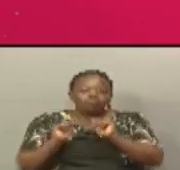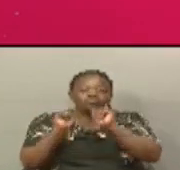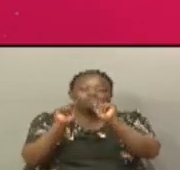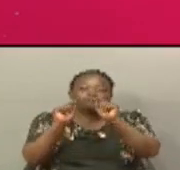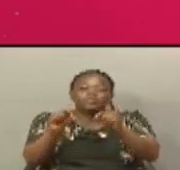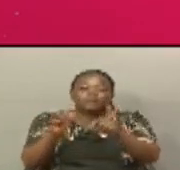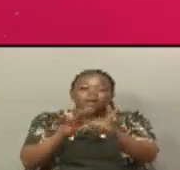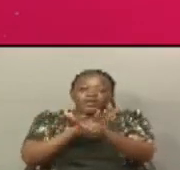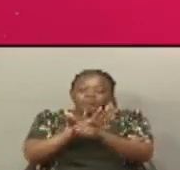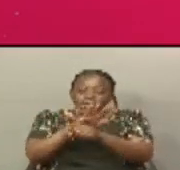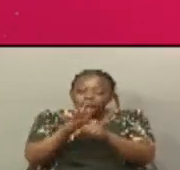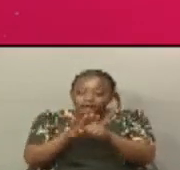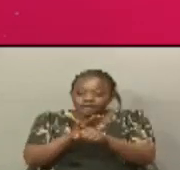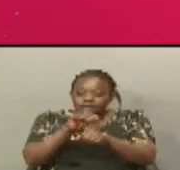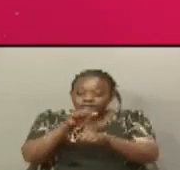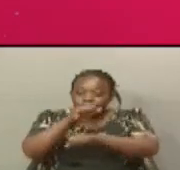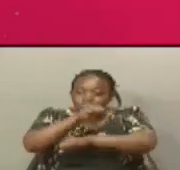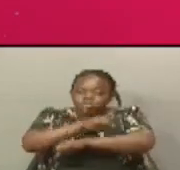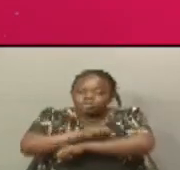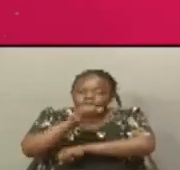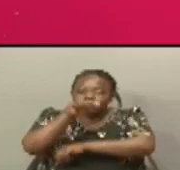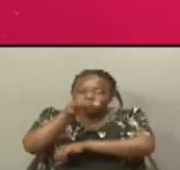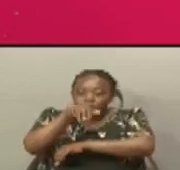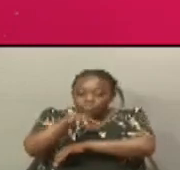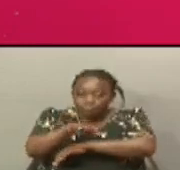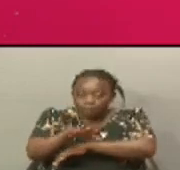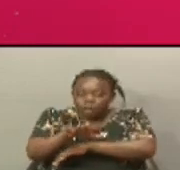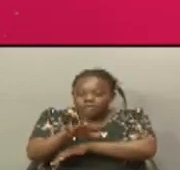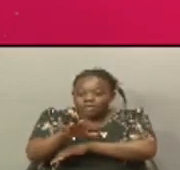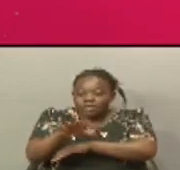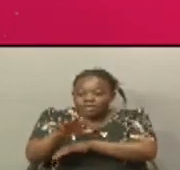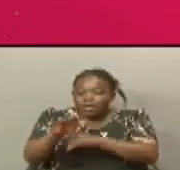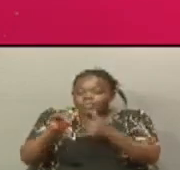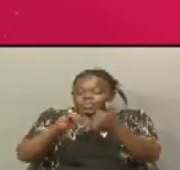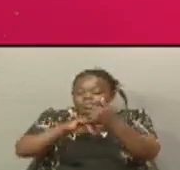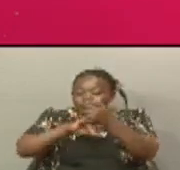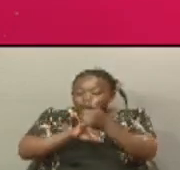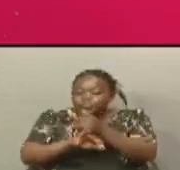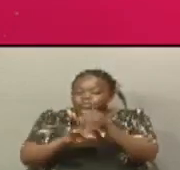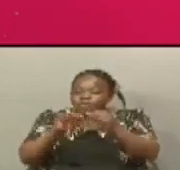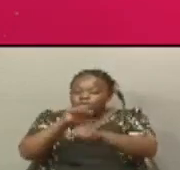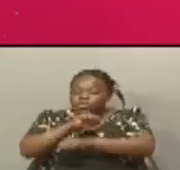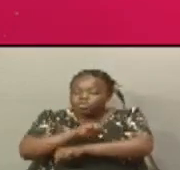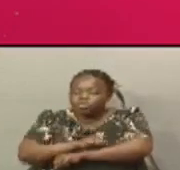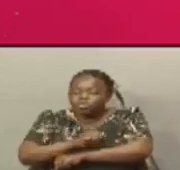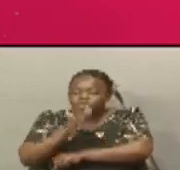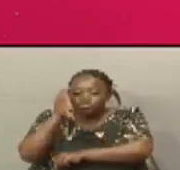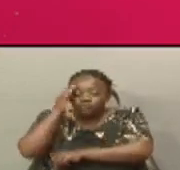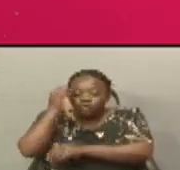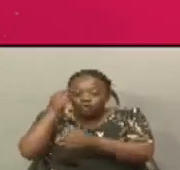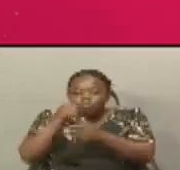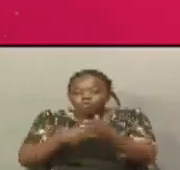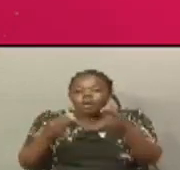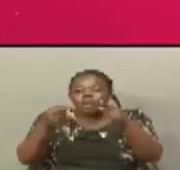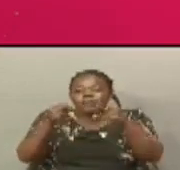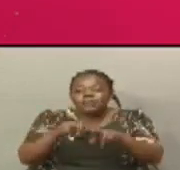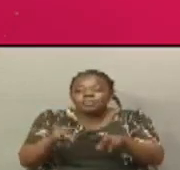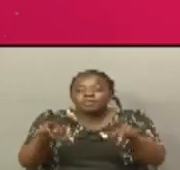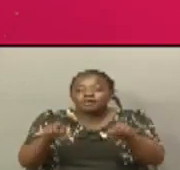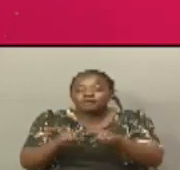kagende kasese ku ssomero lya Robinah Secondary School okumanya bwe gwali